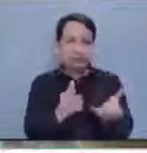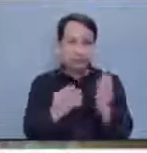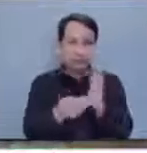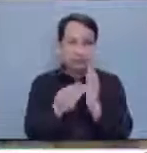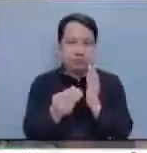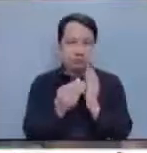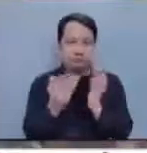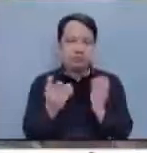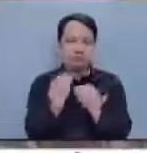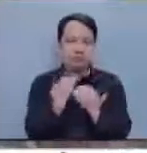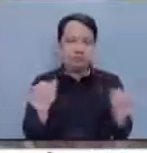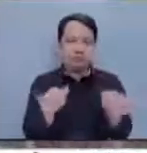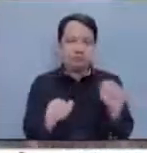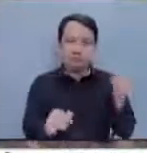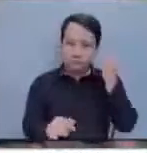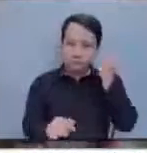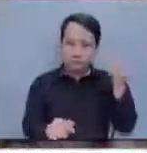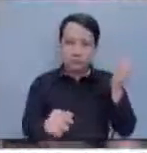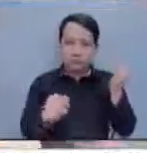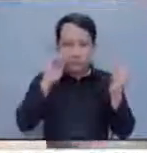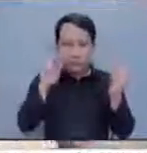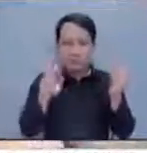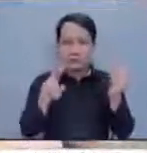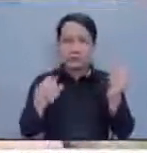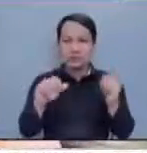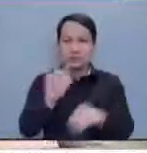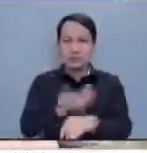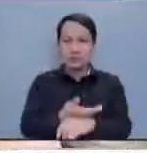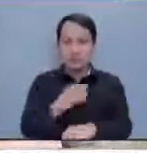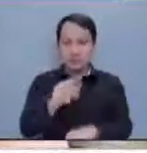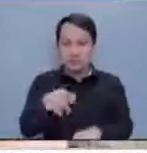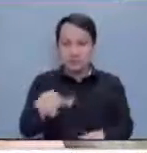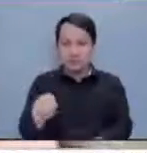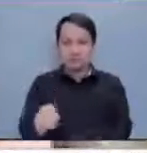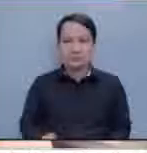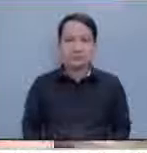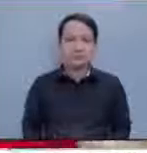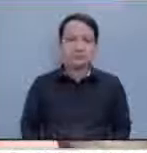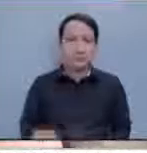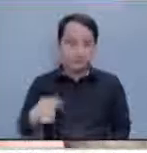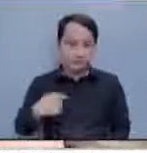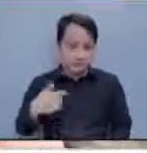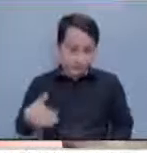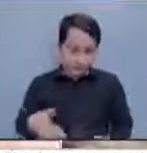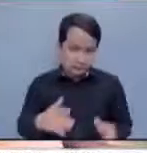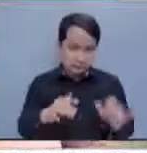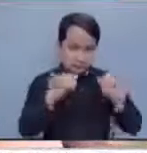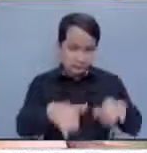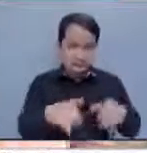ang pananaw ni Aling Evelyn para sa kanyang mga apo. Gusto ko nga sana sa bahay na lang para